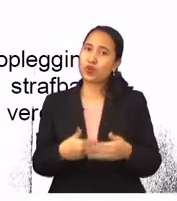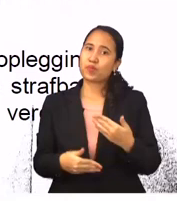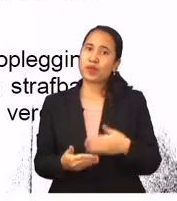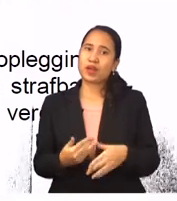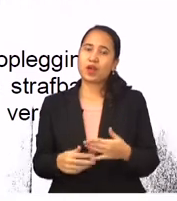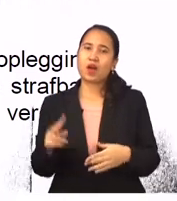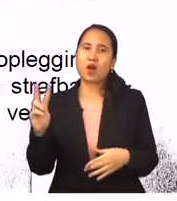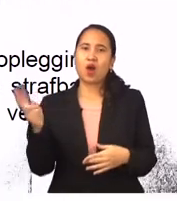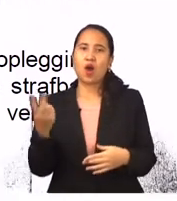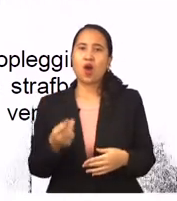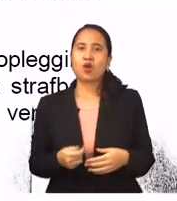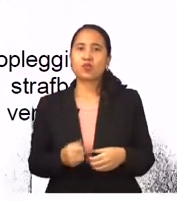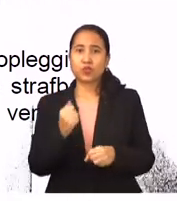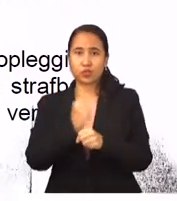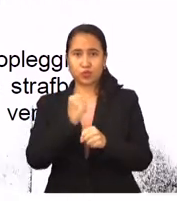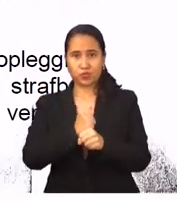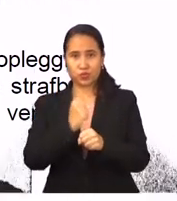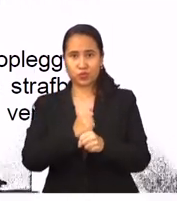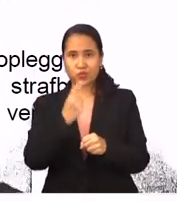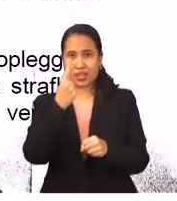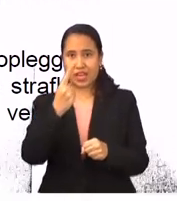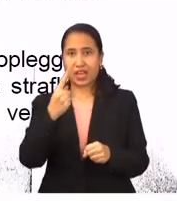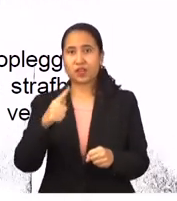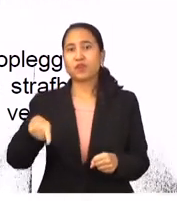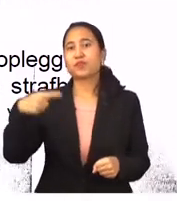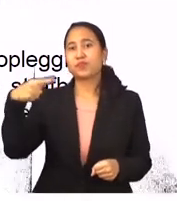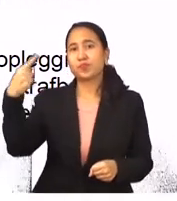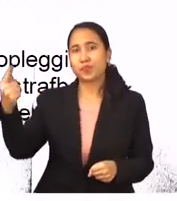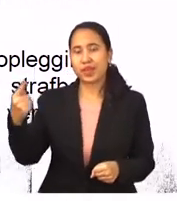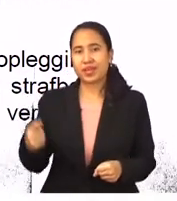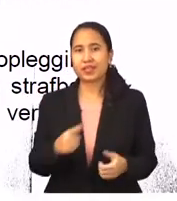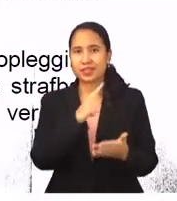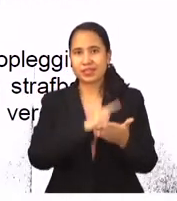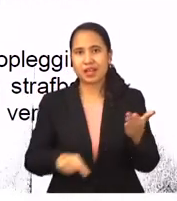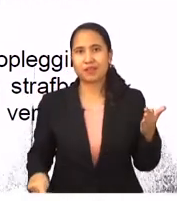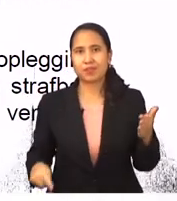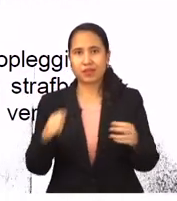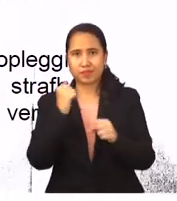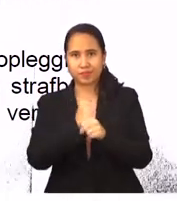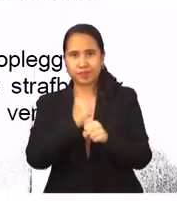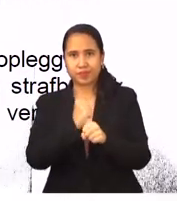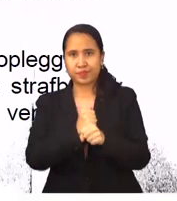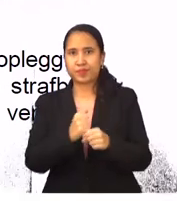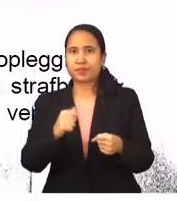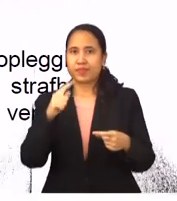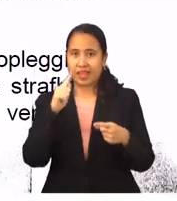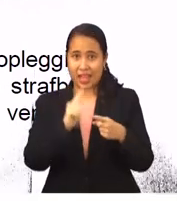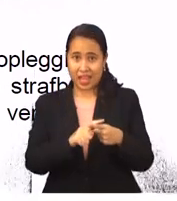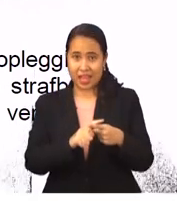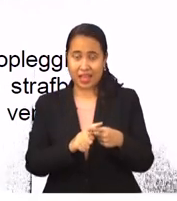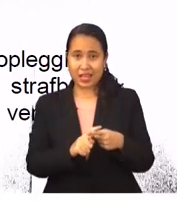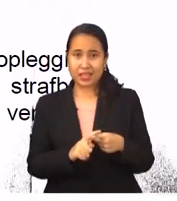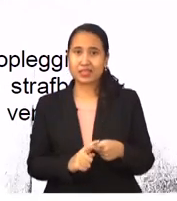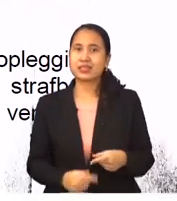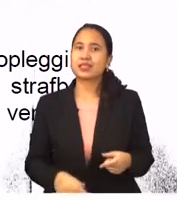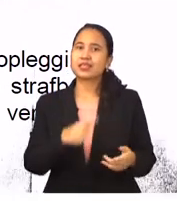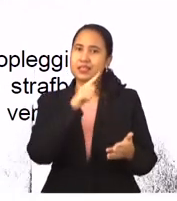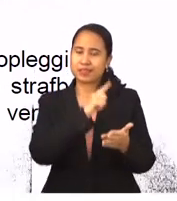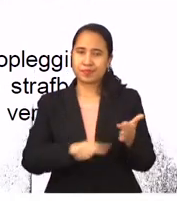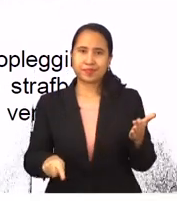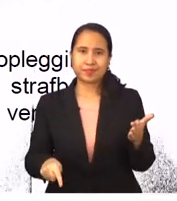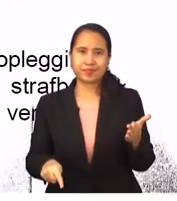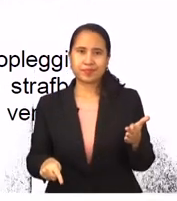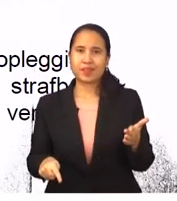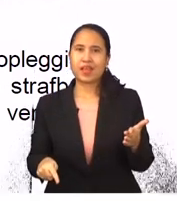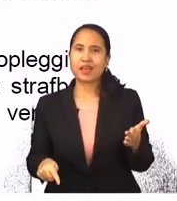of het uitvoeren van één of meerdere bovenstaande strafbare feiten. en strafbare feiten begaan ter